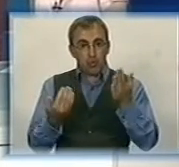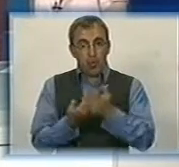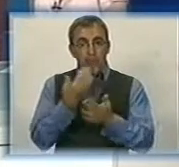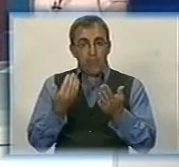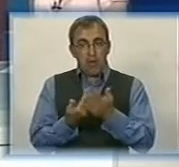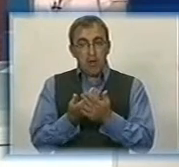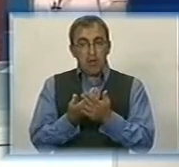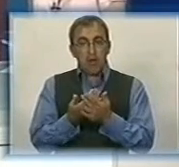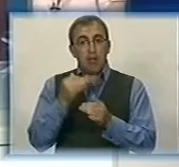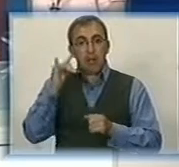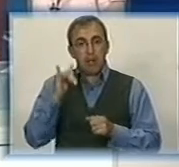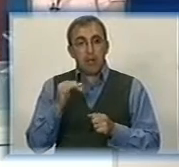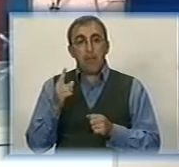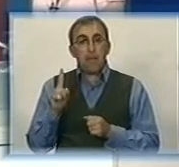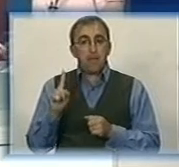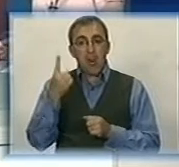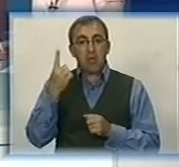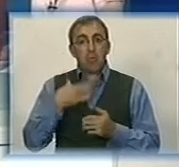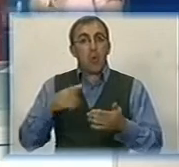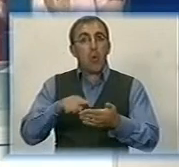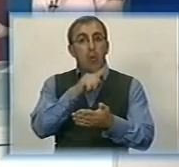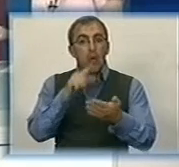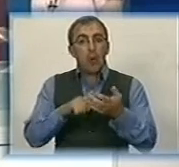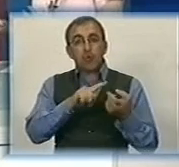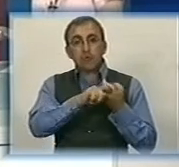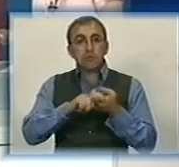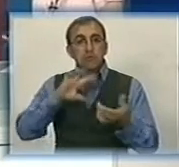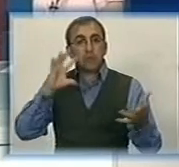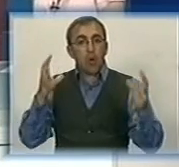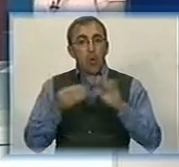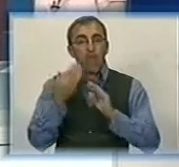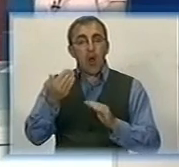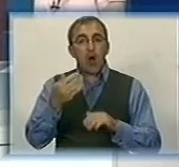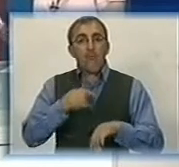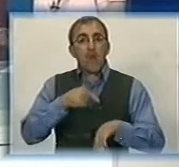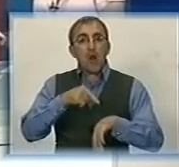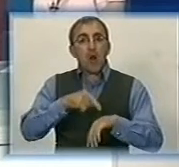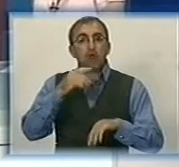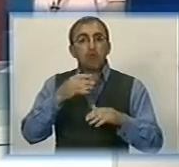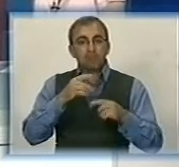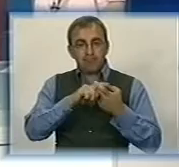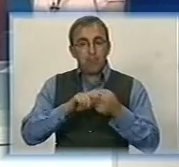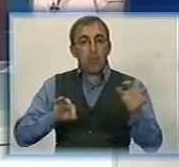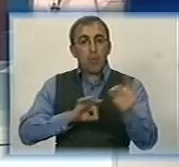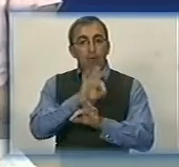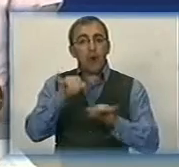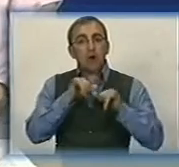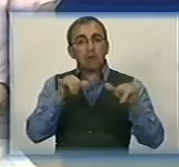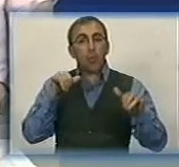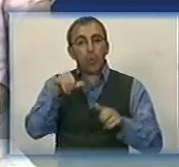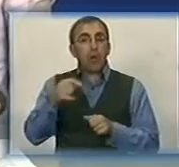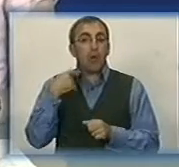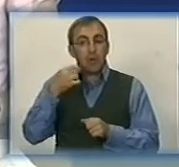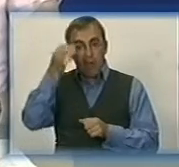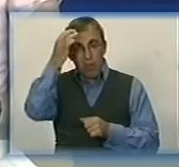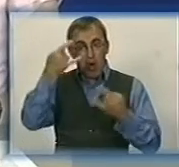І перше моє питання стосується загалом ваших вражень від самого проєкту, як він розвивається в Кіровограді. Я нагадаю нашим глядачам,